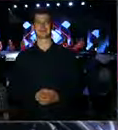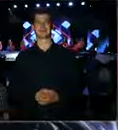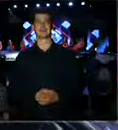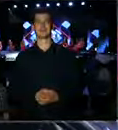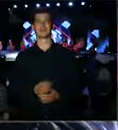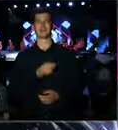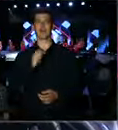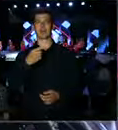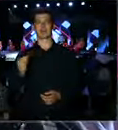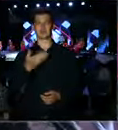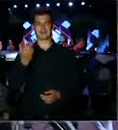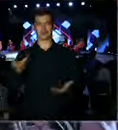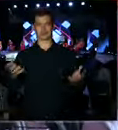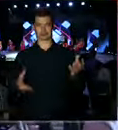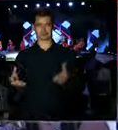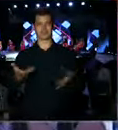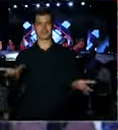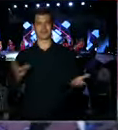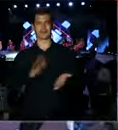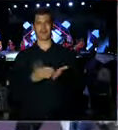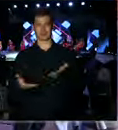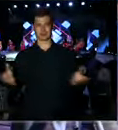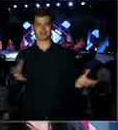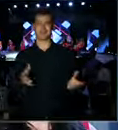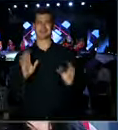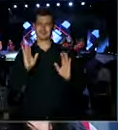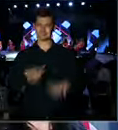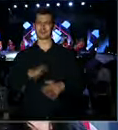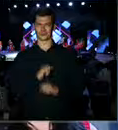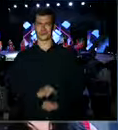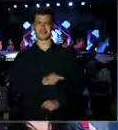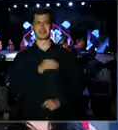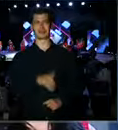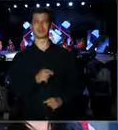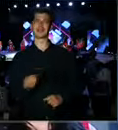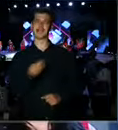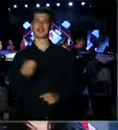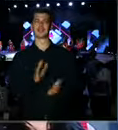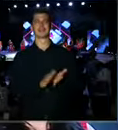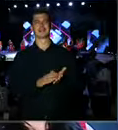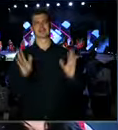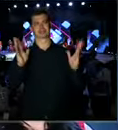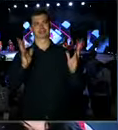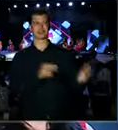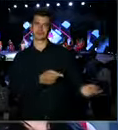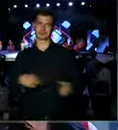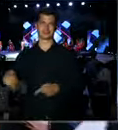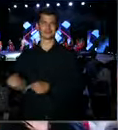Ada już nie wie, gdzie trzymać te kwiaty, gdzie trzymać nagrody, ale to się da, to się da. Można jeszcze nagrodzić ją gorącymi brawami, drodzy